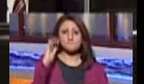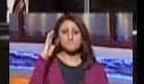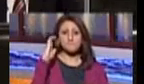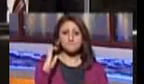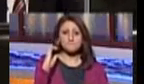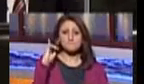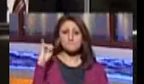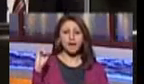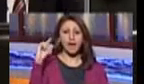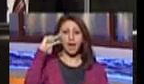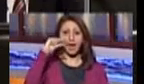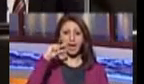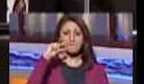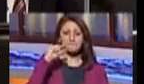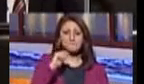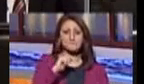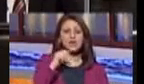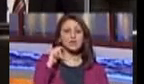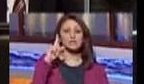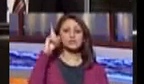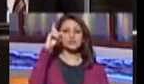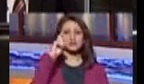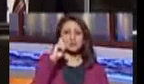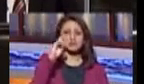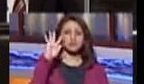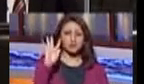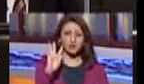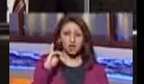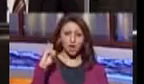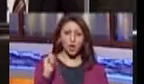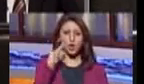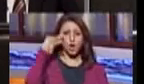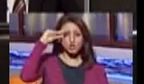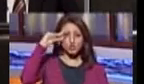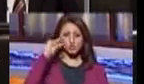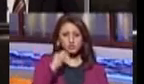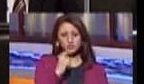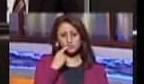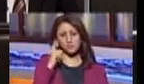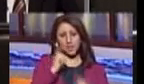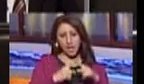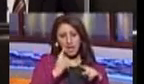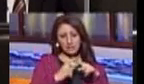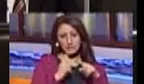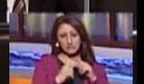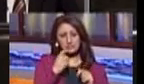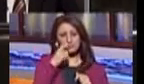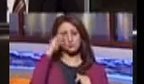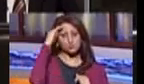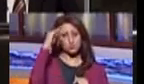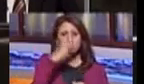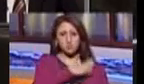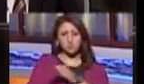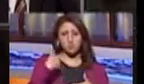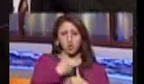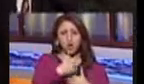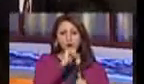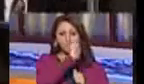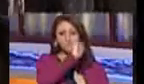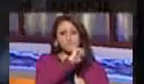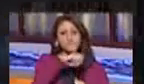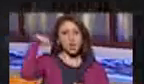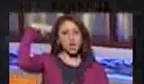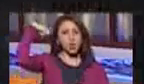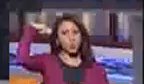يعلمون من هو رشيد محمد رشيد. شكرا الأستاذ جميل سعيد محامي المهندس رشيد محمد رشيد وزير